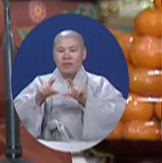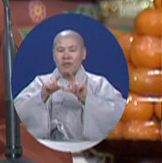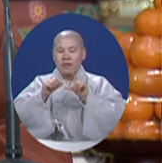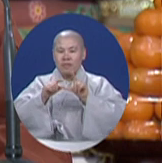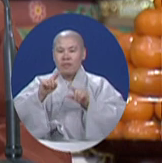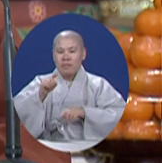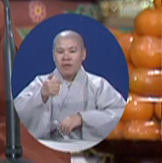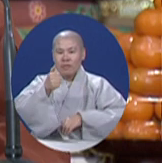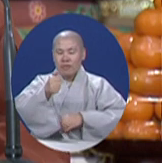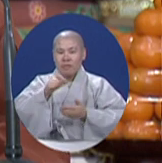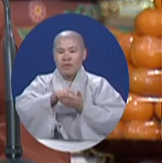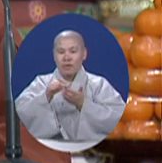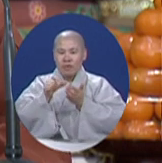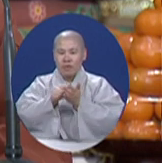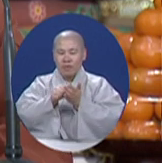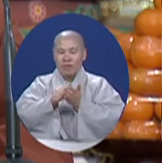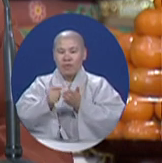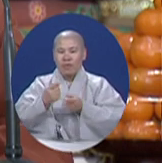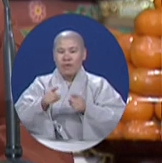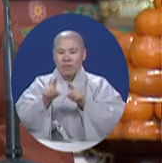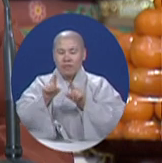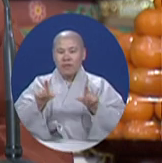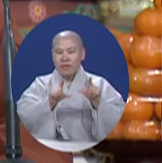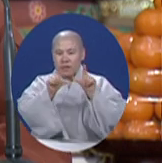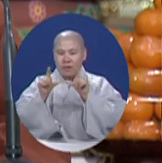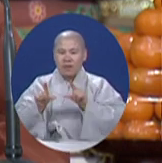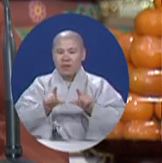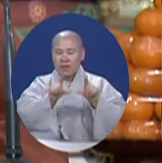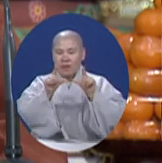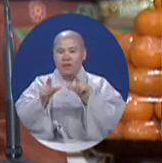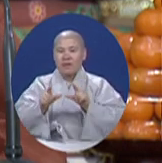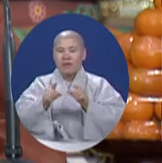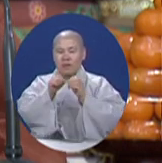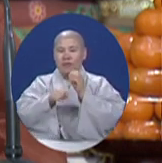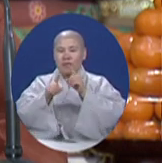150명 내외가 큰 사찰 규모입니다.